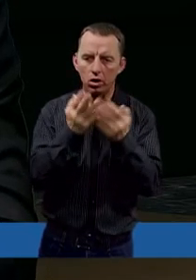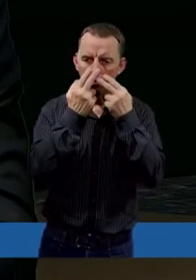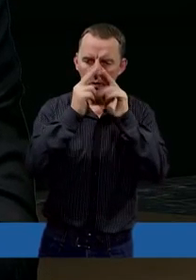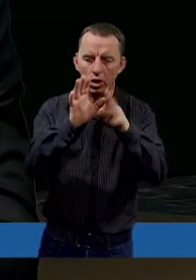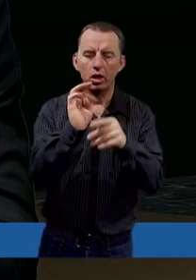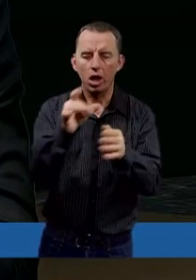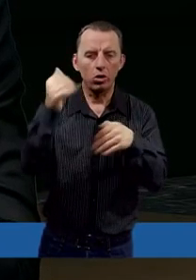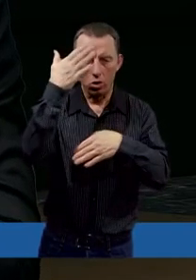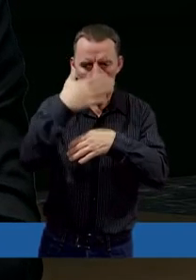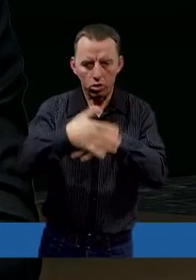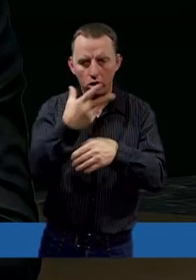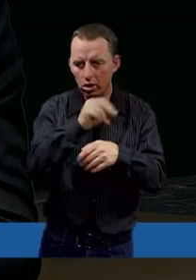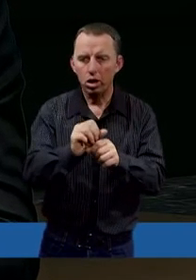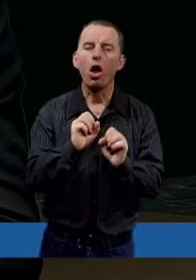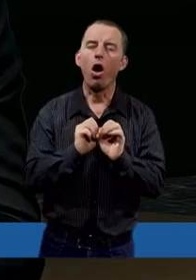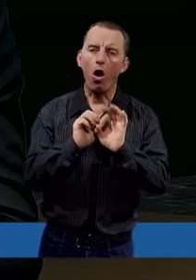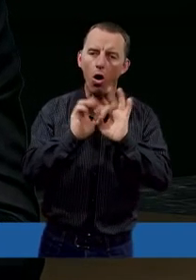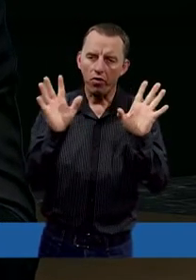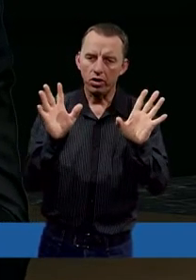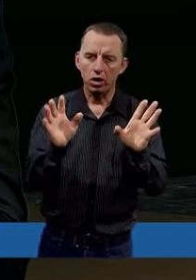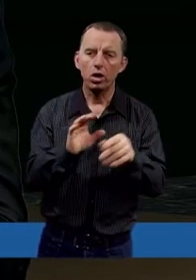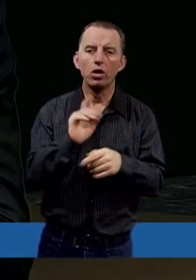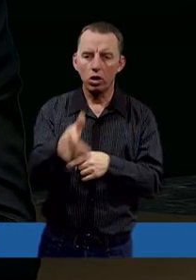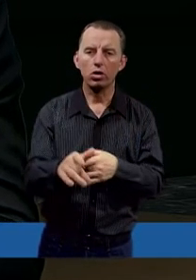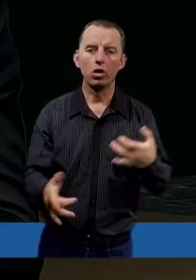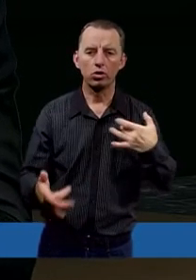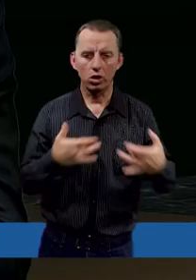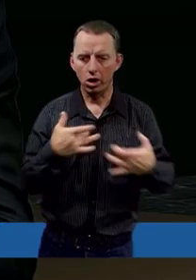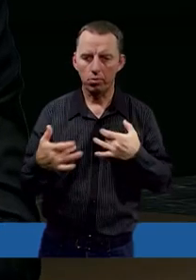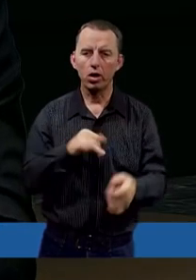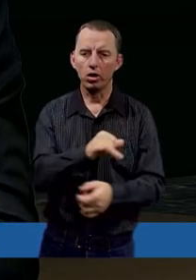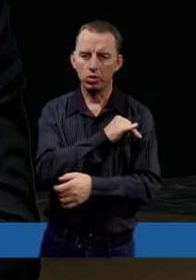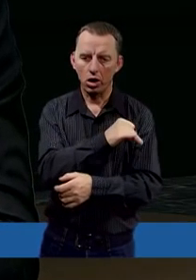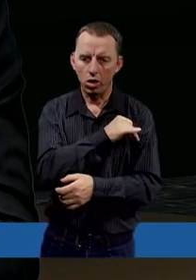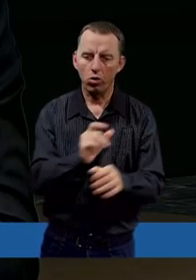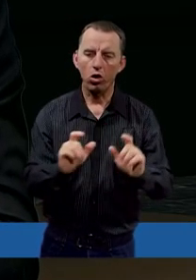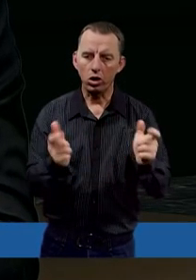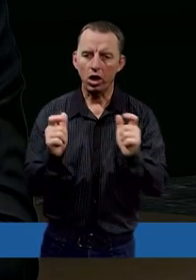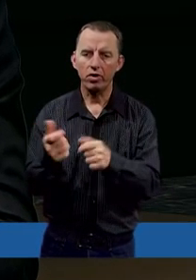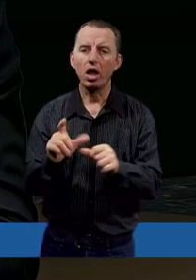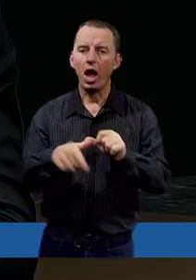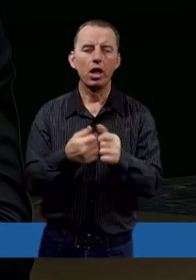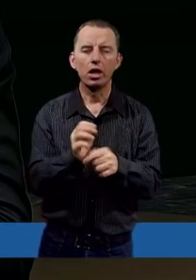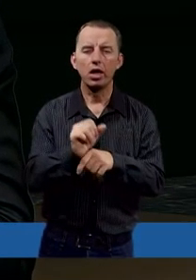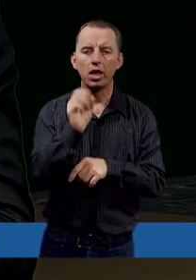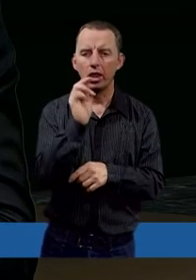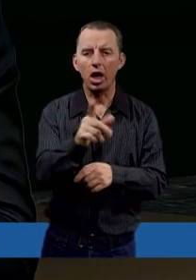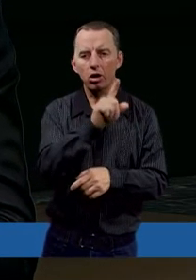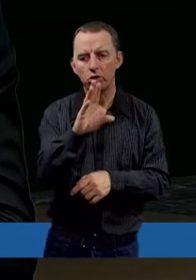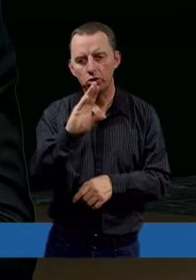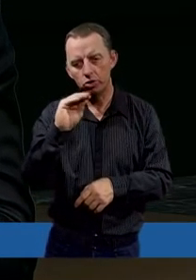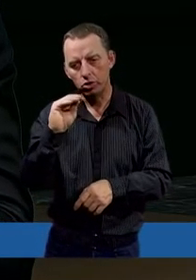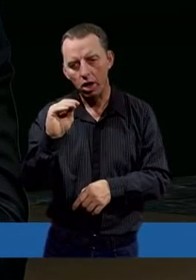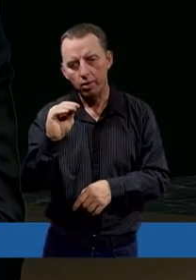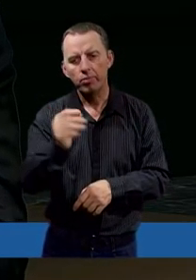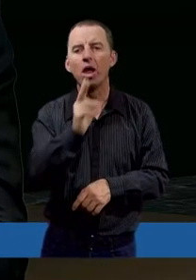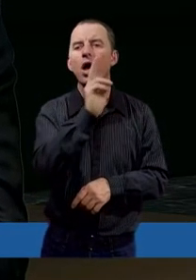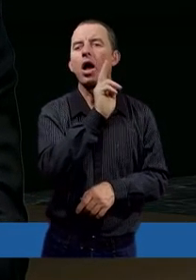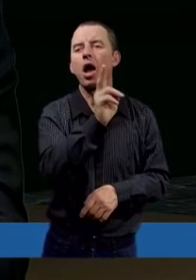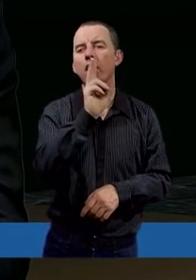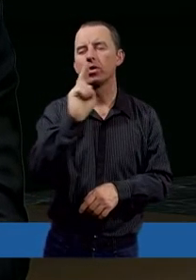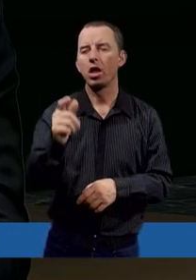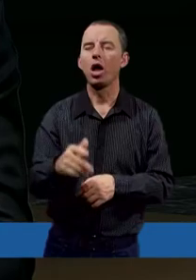do końca jest, tak? Że owszem, są konsekwencje, prawda, grzechu, ale nie jest tak, że każda choroba,